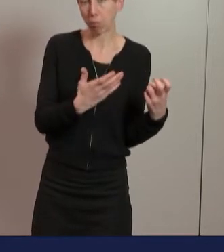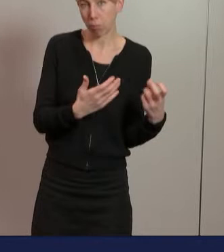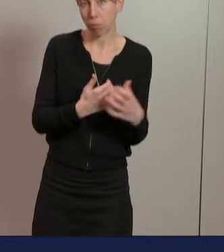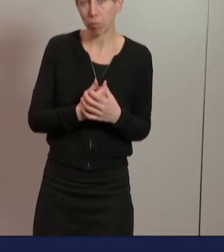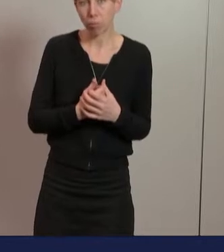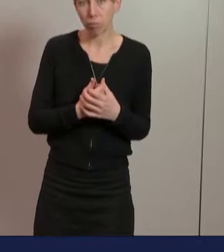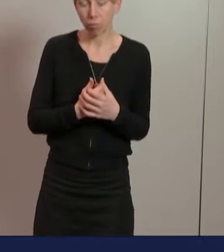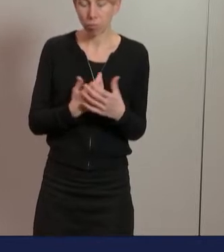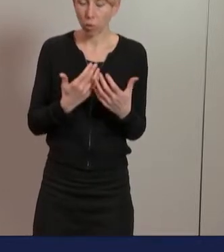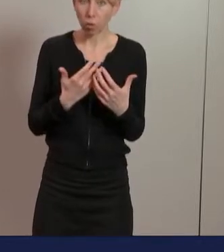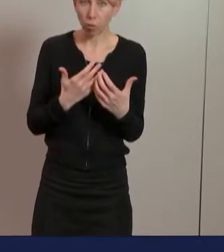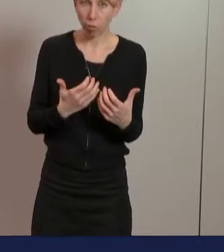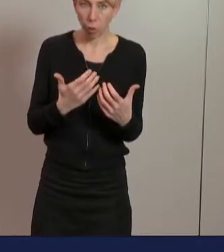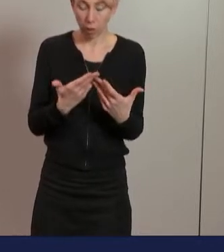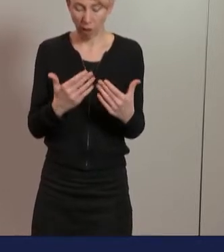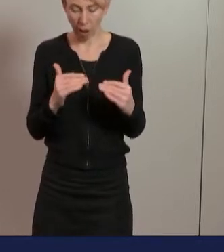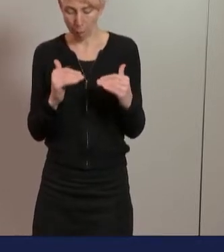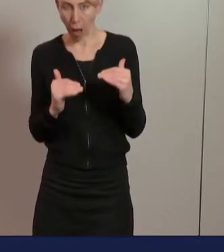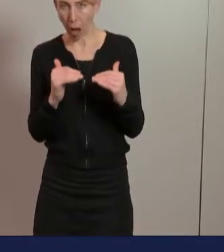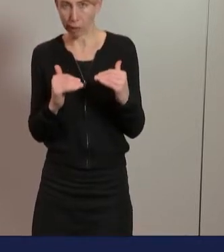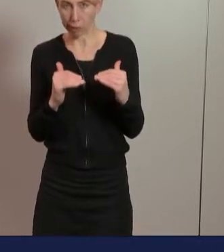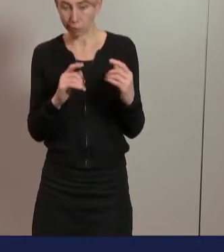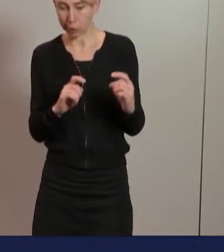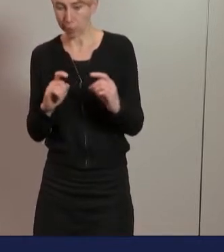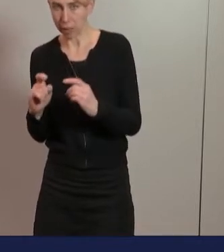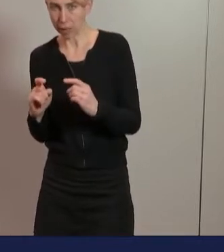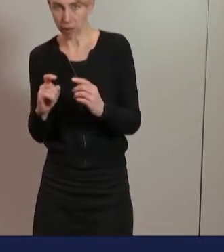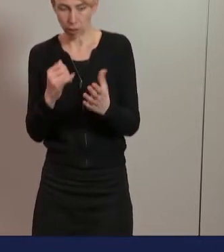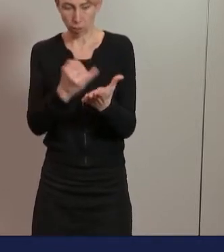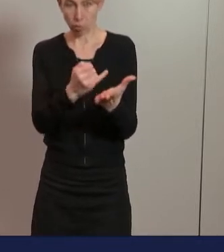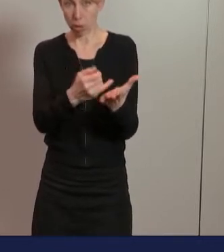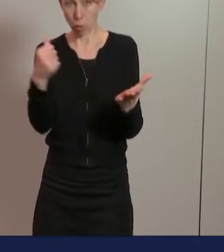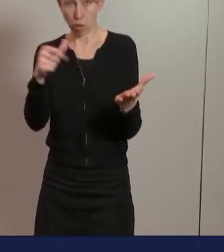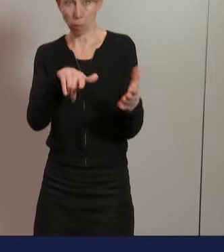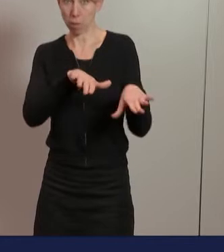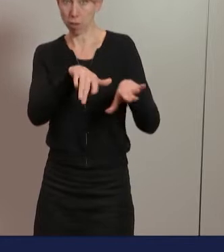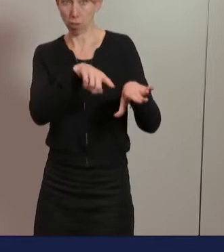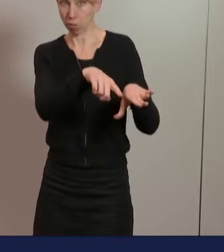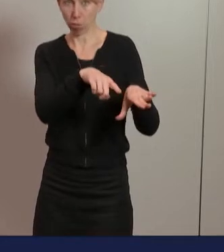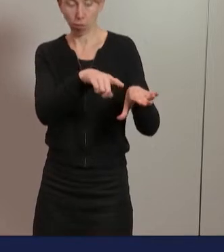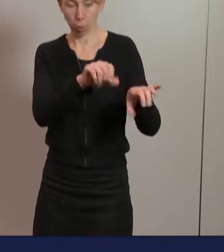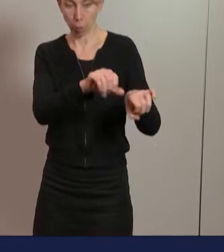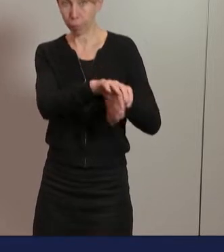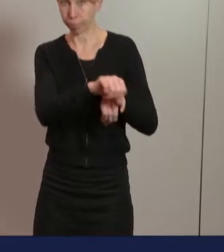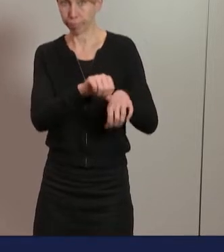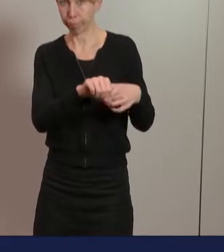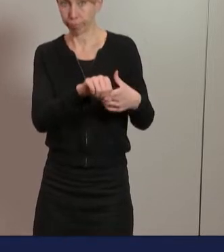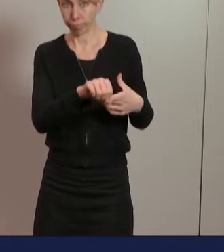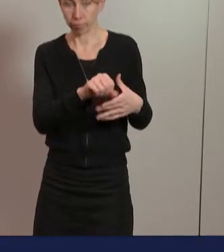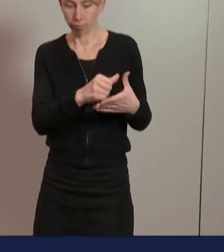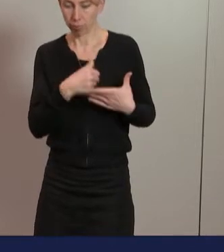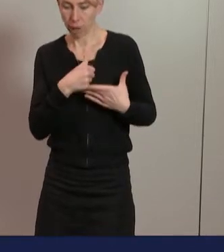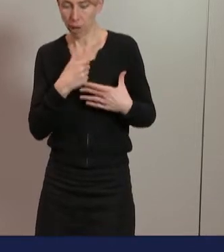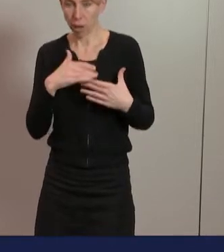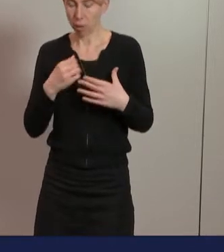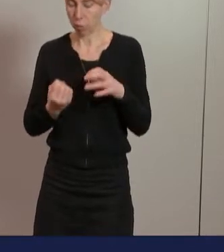La tendance étant la réduction des marges de manœuvre, la fiscalité est le seul levier substantiel à notre disposition permettant de dégager